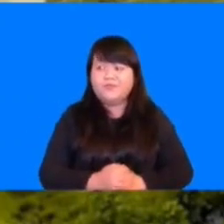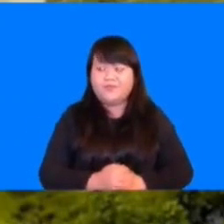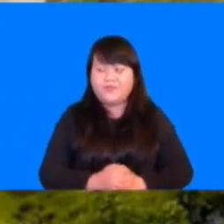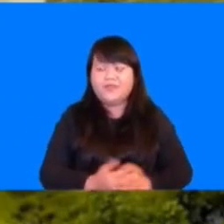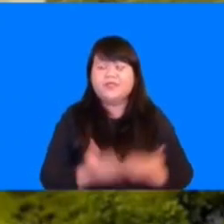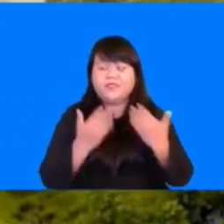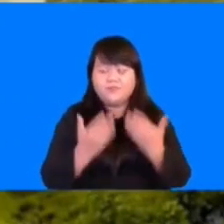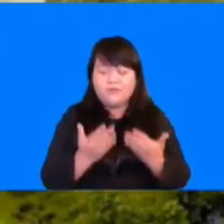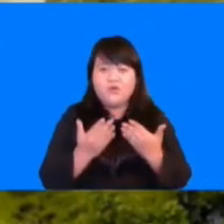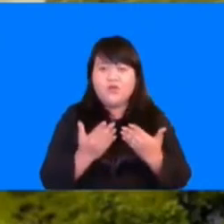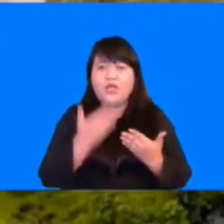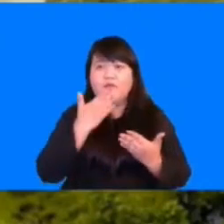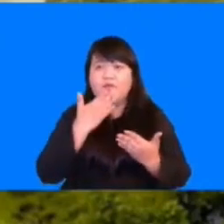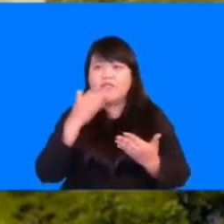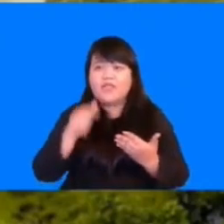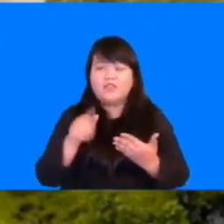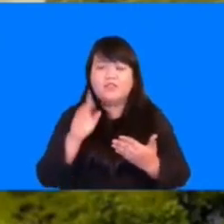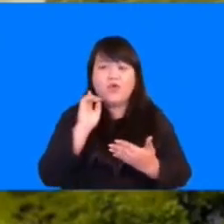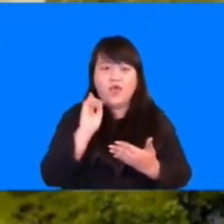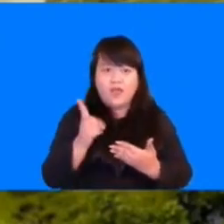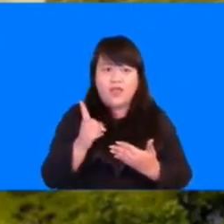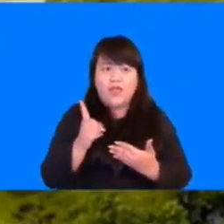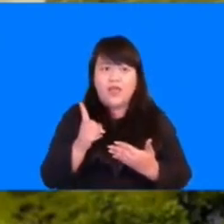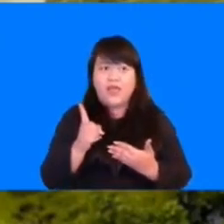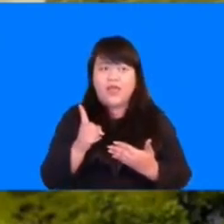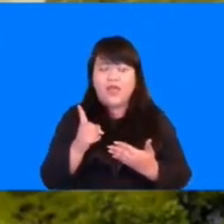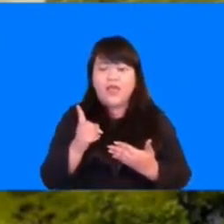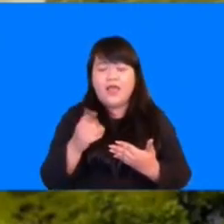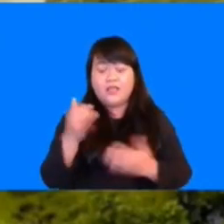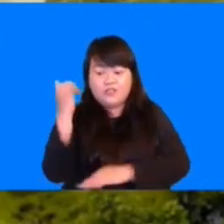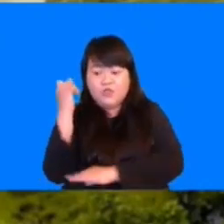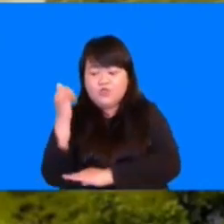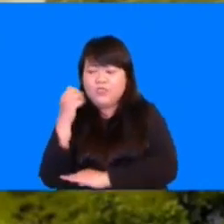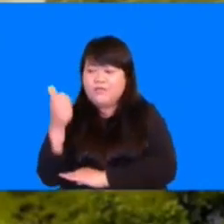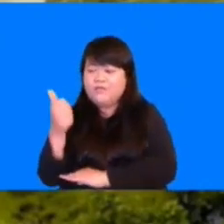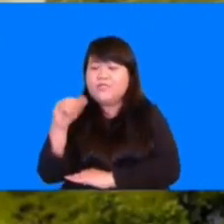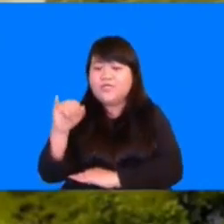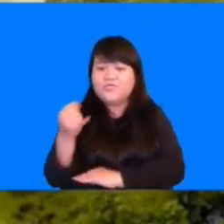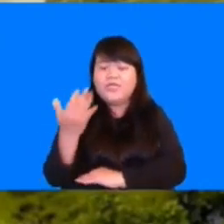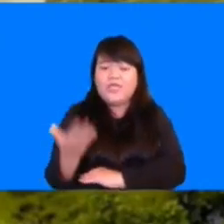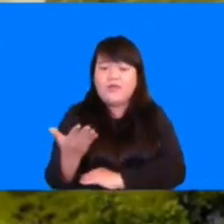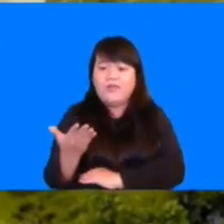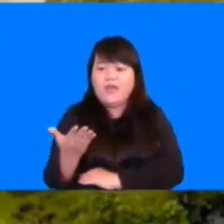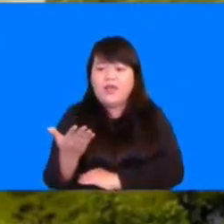Mudah-mudahan kebiasaan itu ada, dan biasanya Jogja bisa menjadi